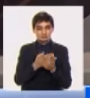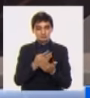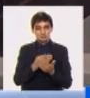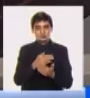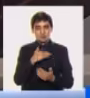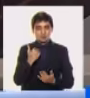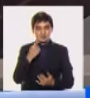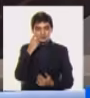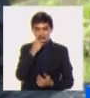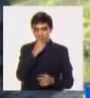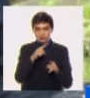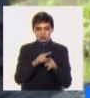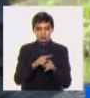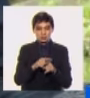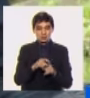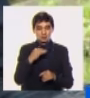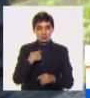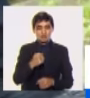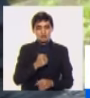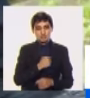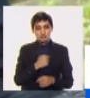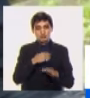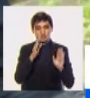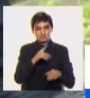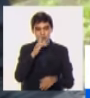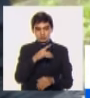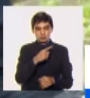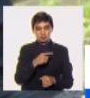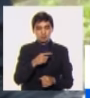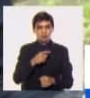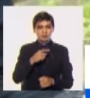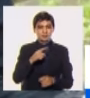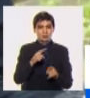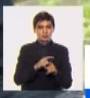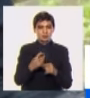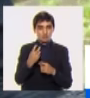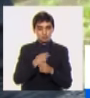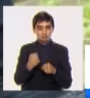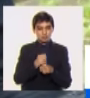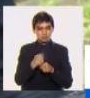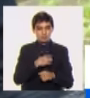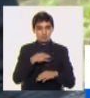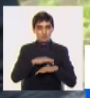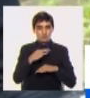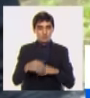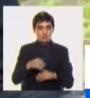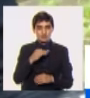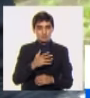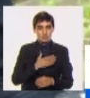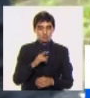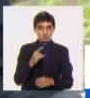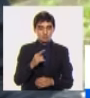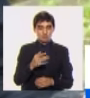ее глаза я не прощу его это что он плечо принес мне такую боль мне и моему ребенку